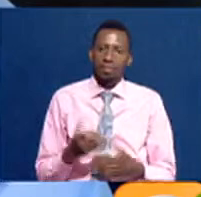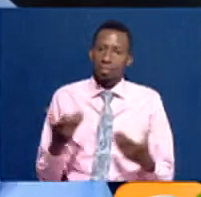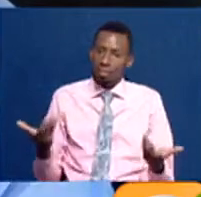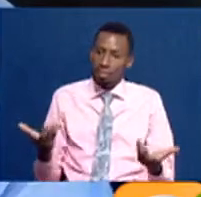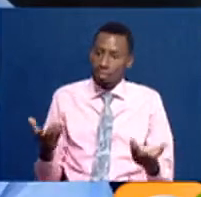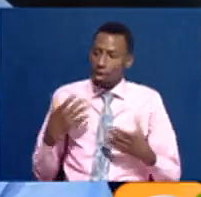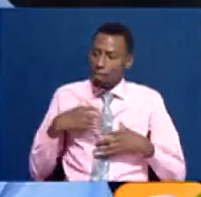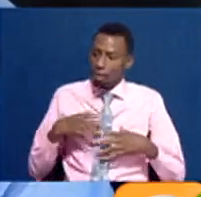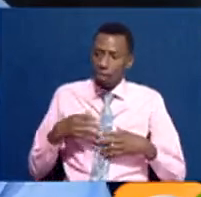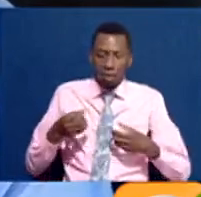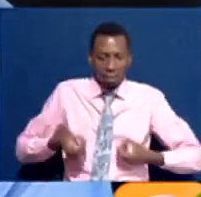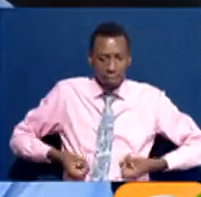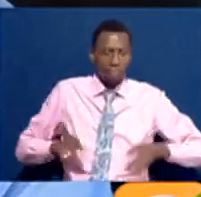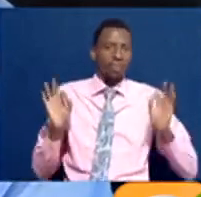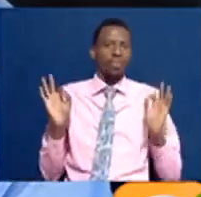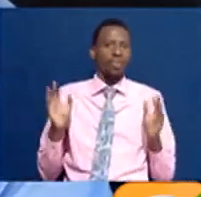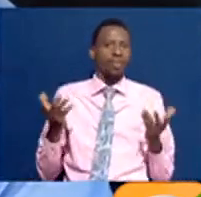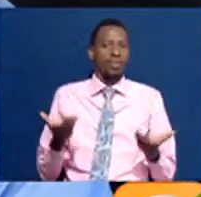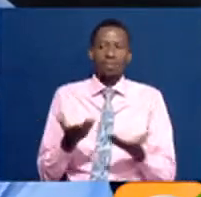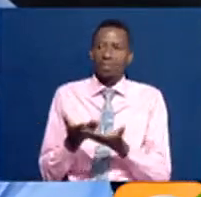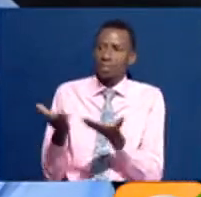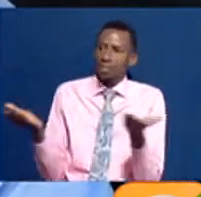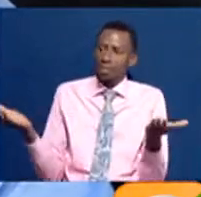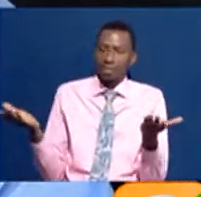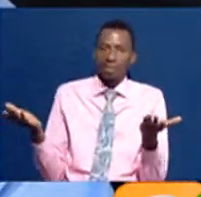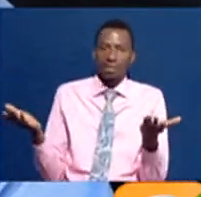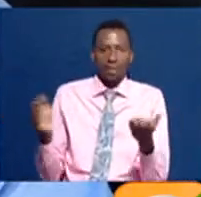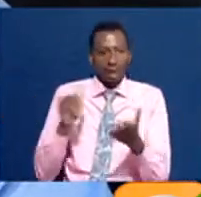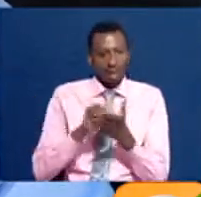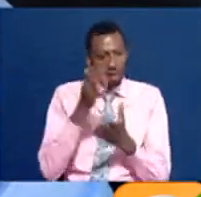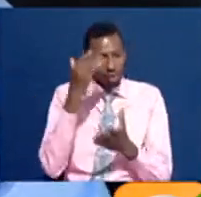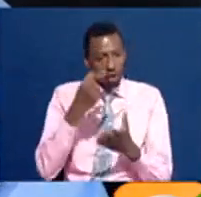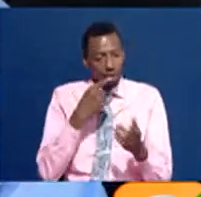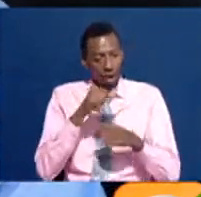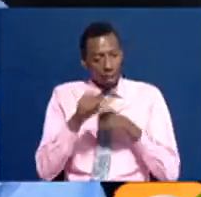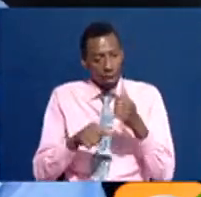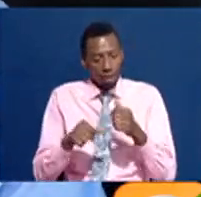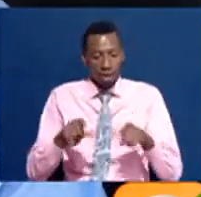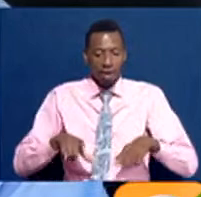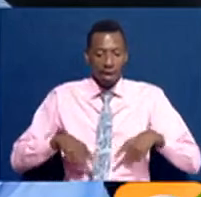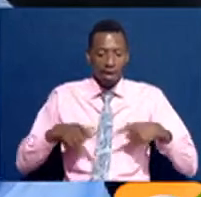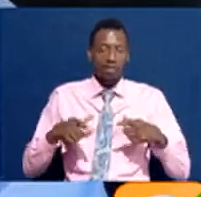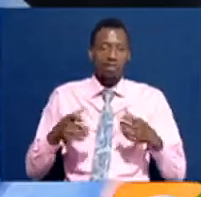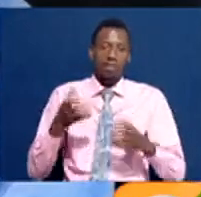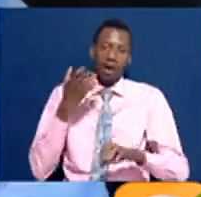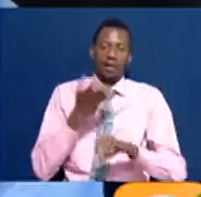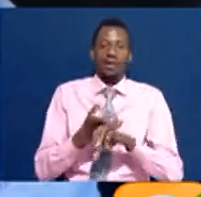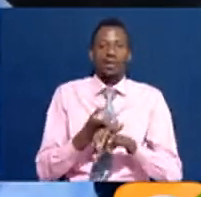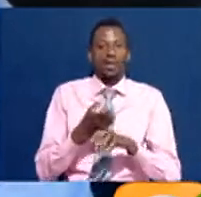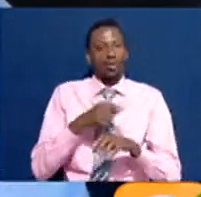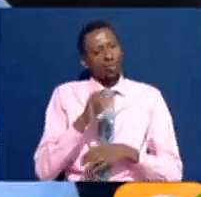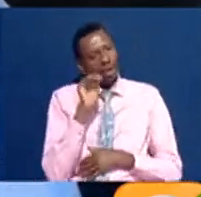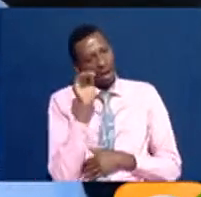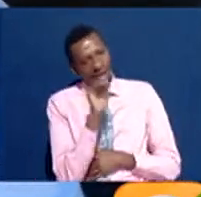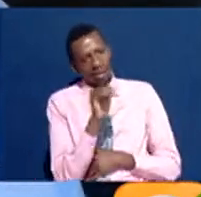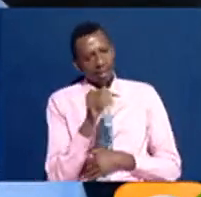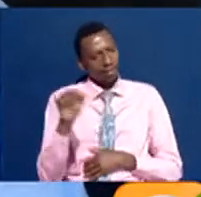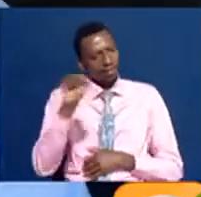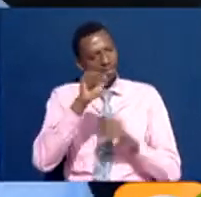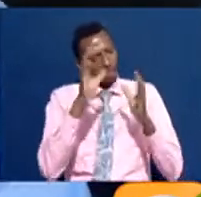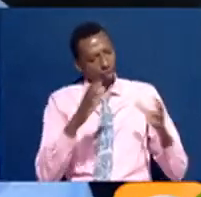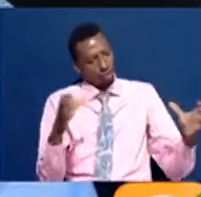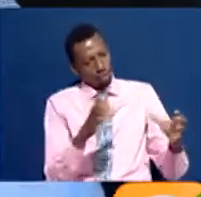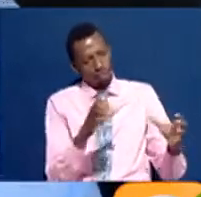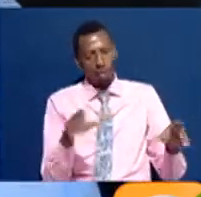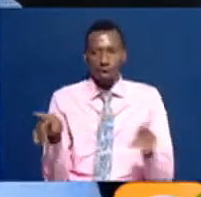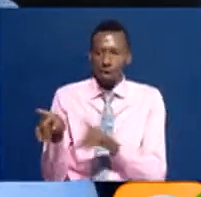hawana lolote mfukoni. Sawa. Ndio maana unaongea kuhusu gharama ya maisha. Sasa sisi tuauliza kama madereva ama wenye